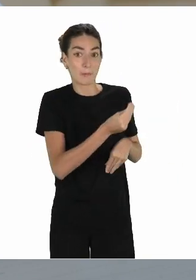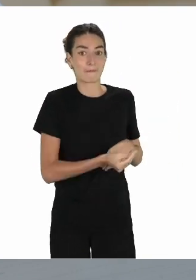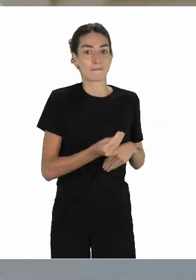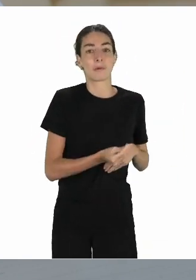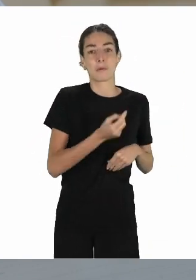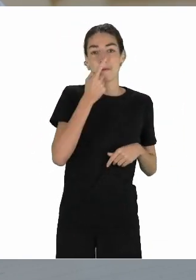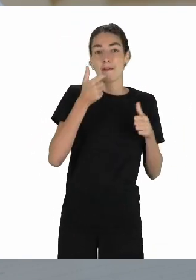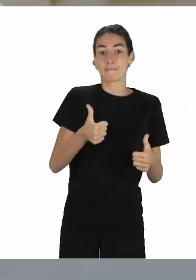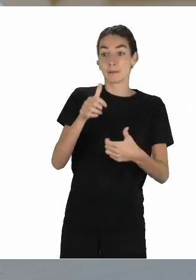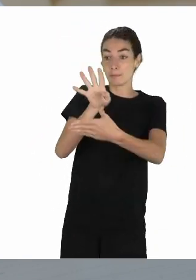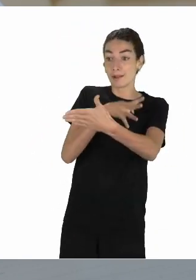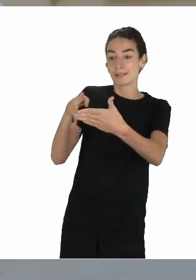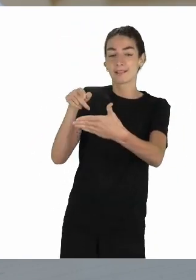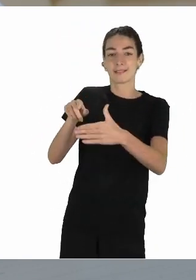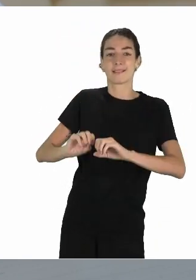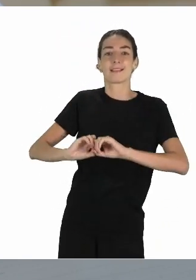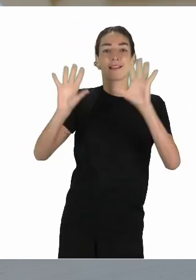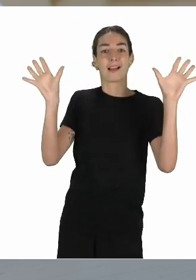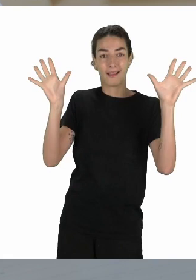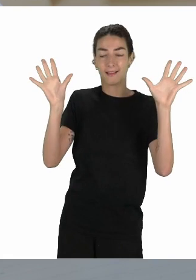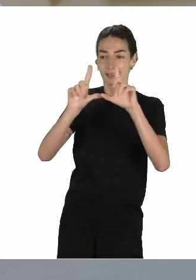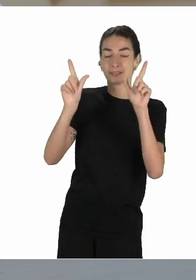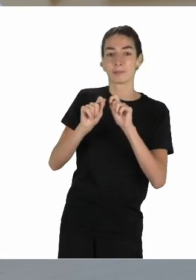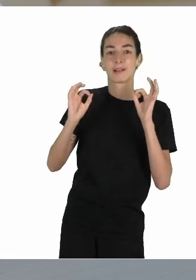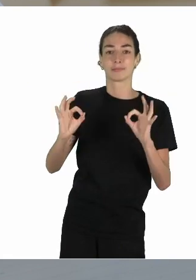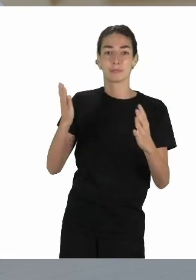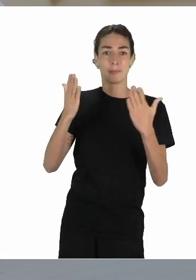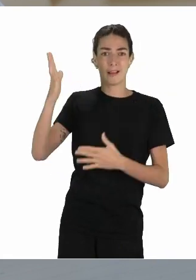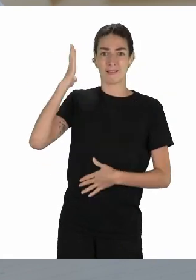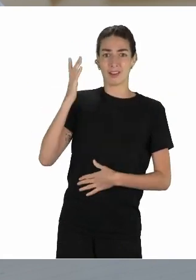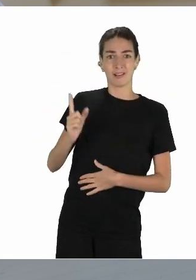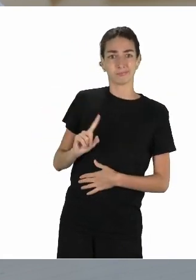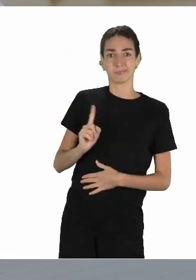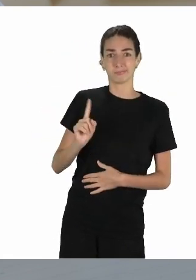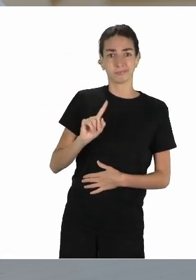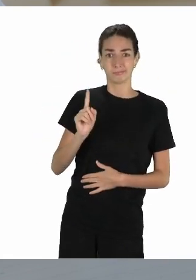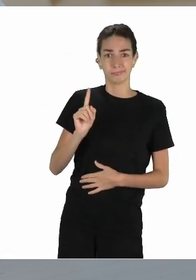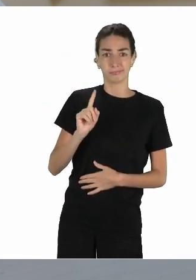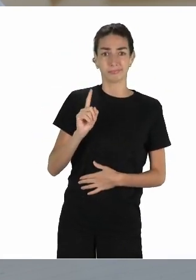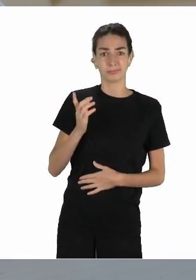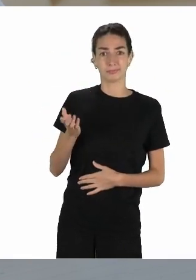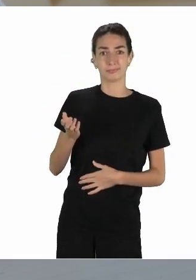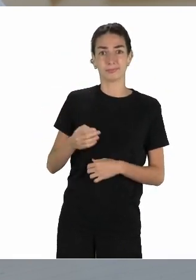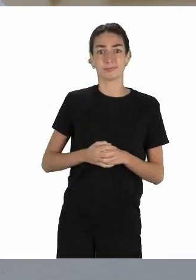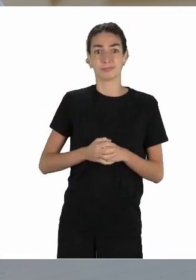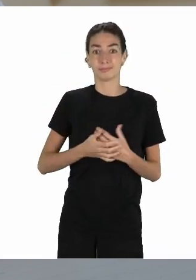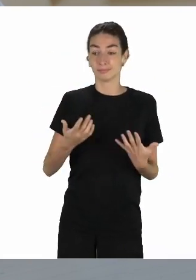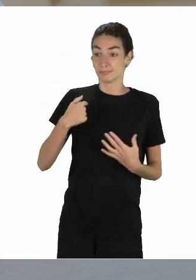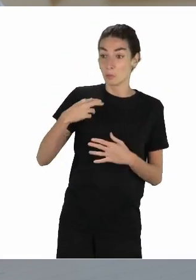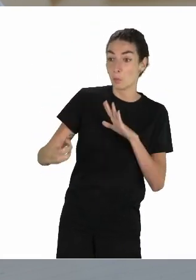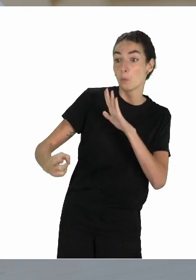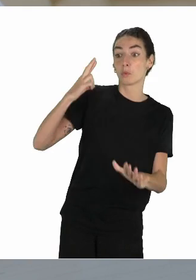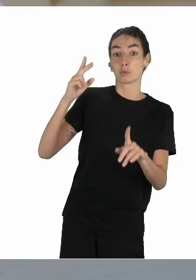les enfants. On a un planning qui est défini, qui est respecté par rapport à avant. Et